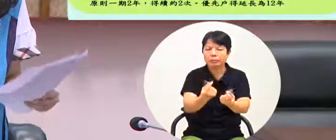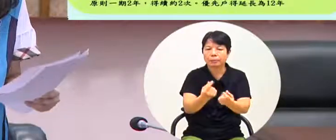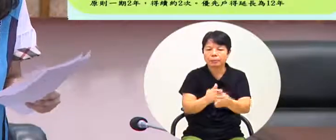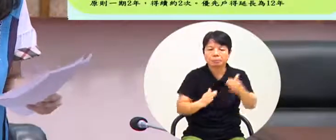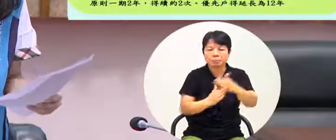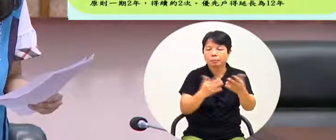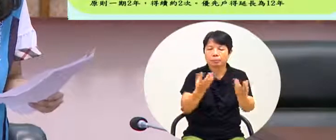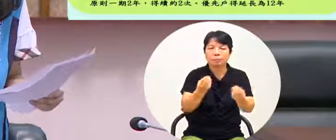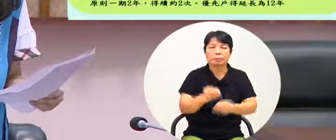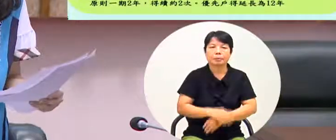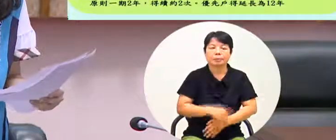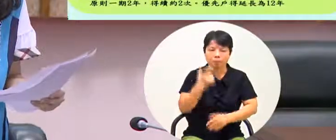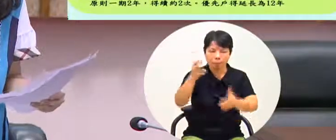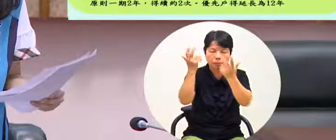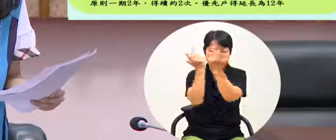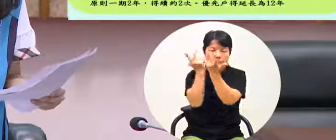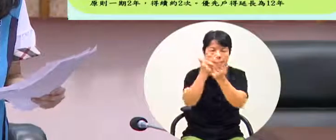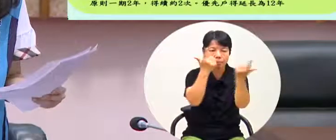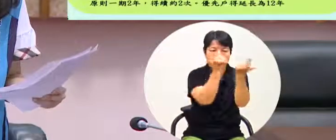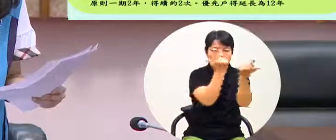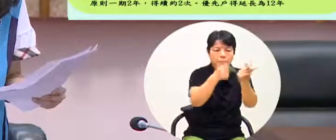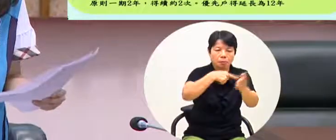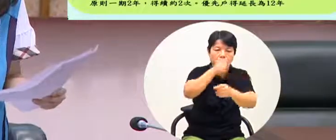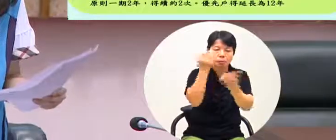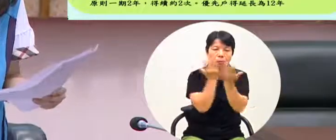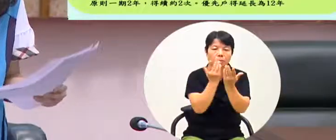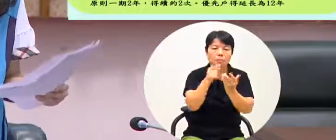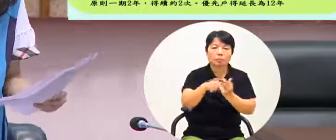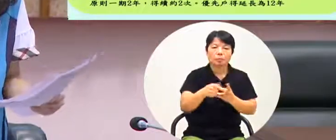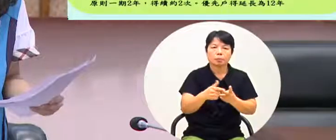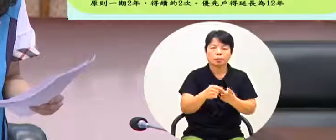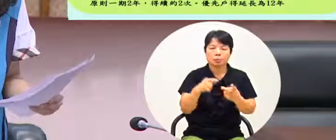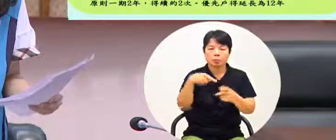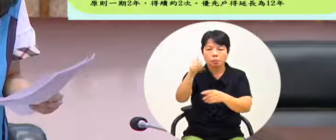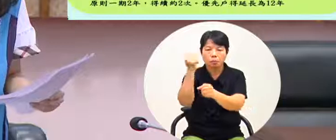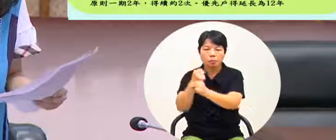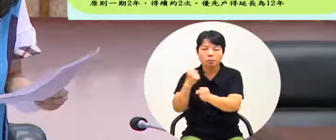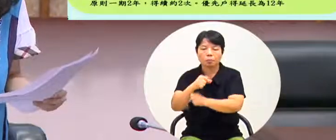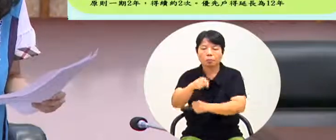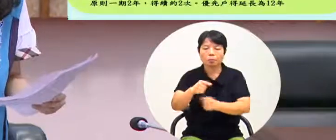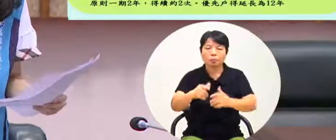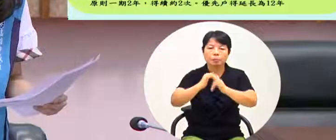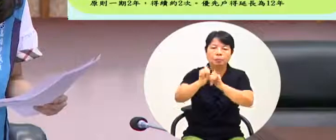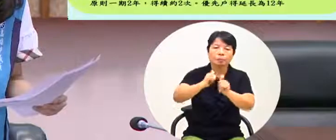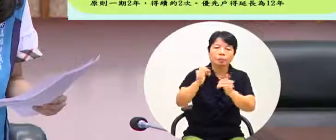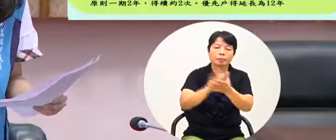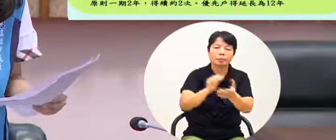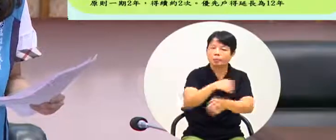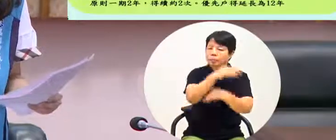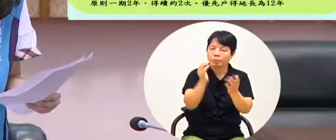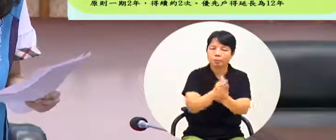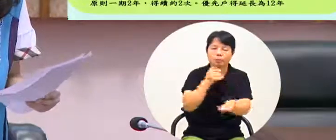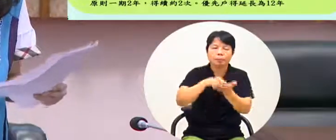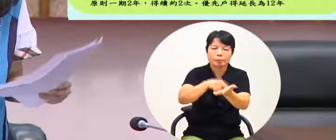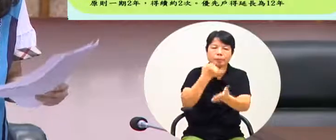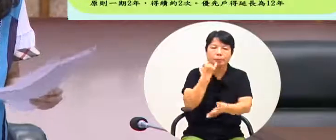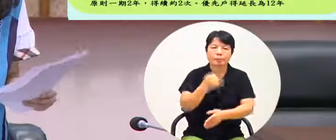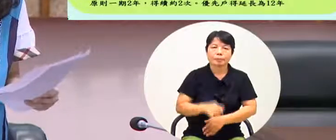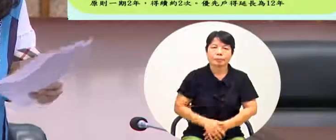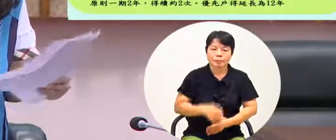就学与就业的那个市民朋友都可以申请哦。那一次是可以租2年，